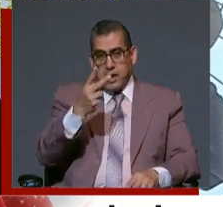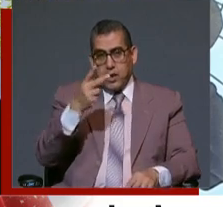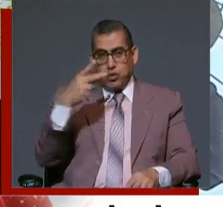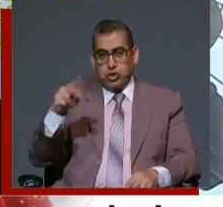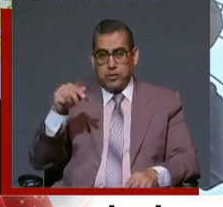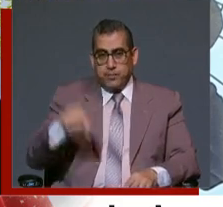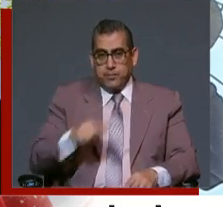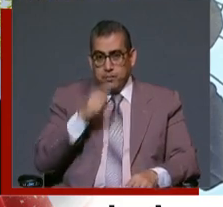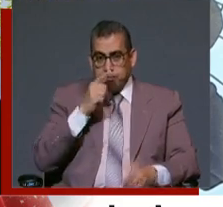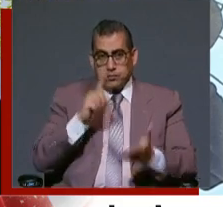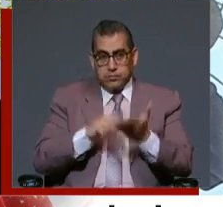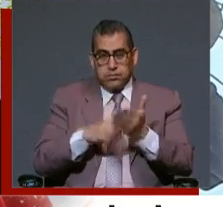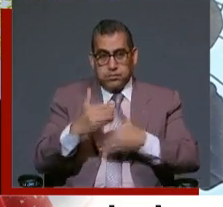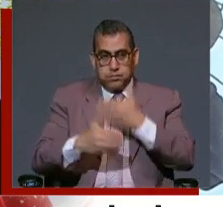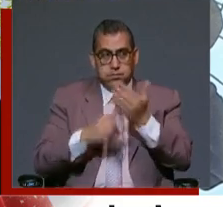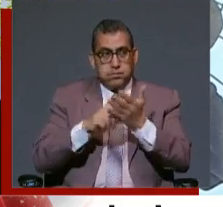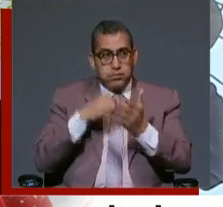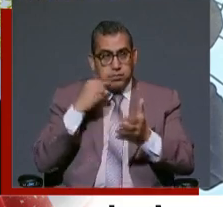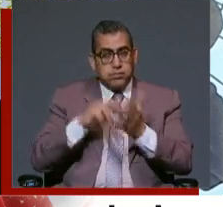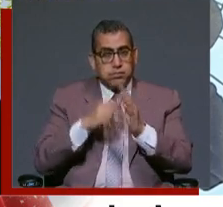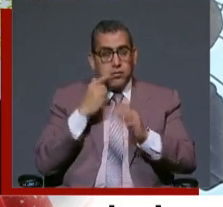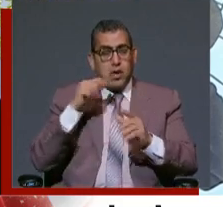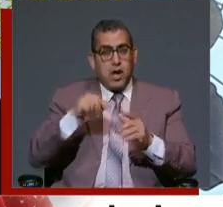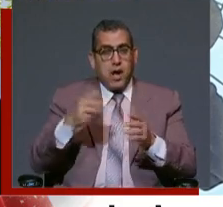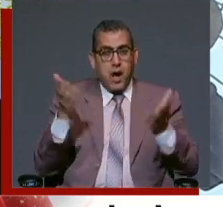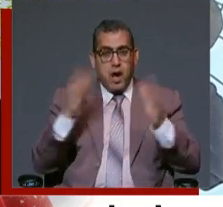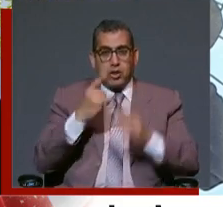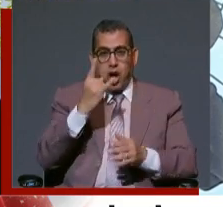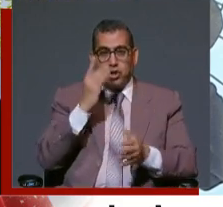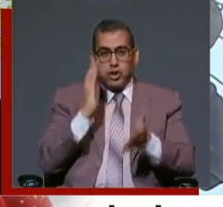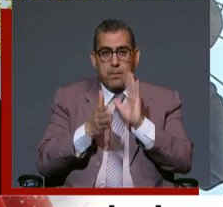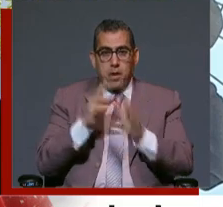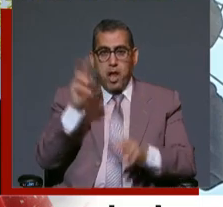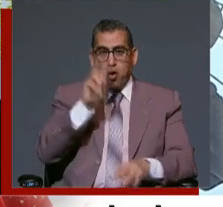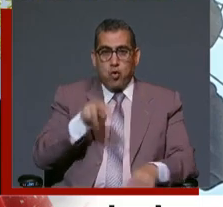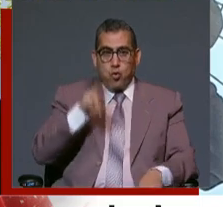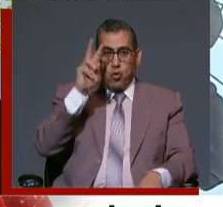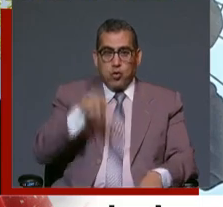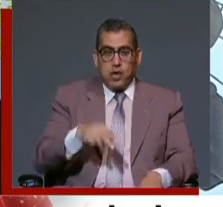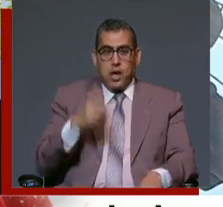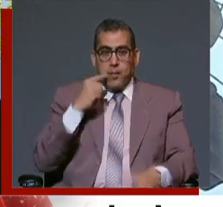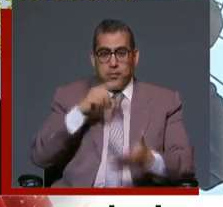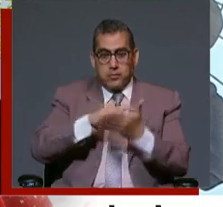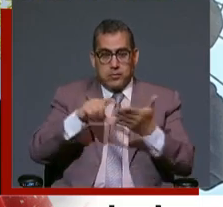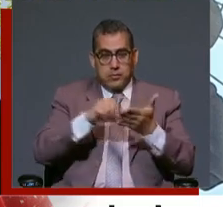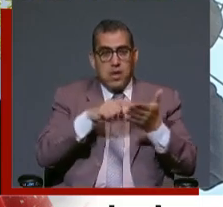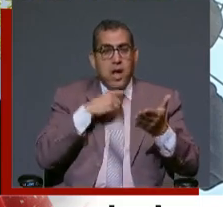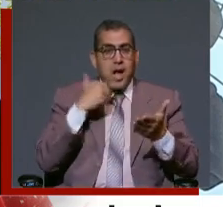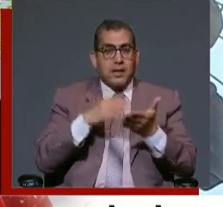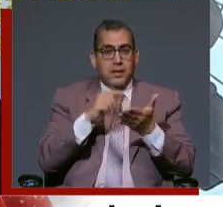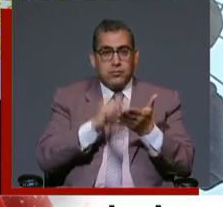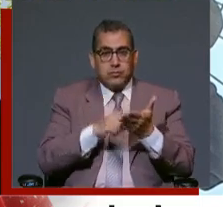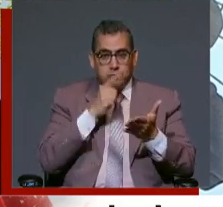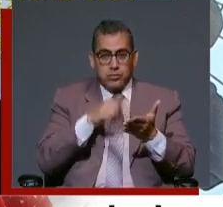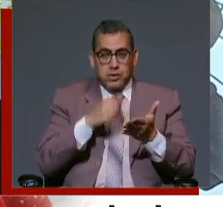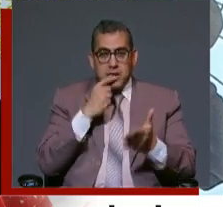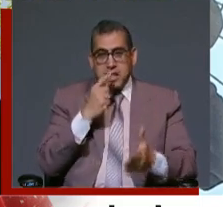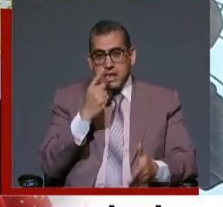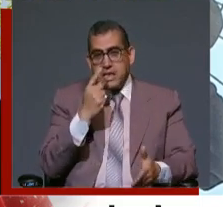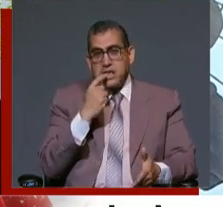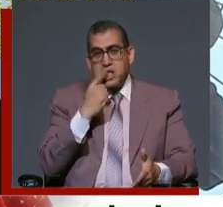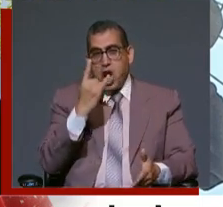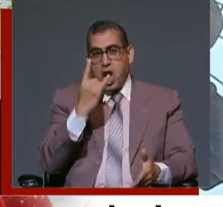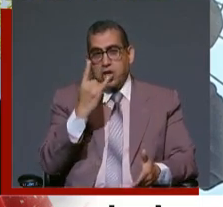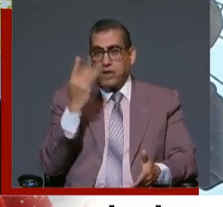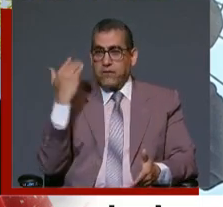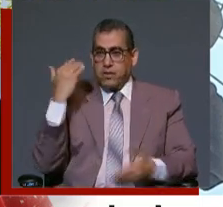2022، وقد أصدر البنك أكثر من 10 مليار دولار من السندات الخضراء في السنوات العشر الماضية،